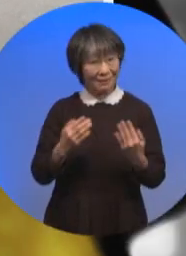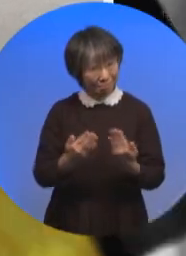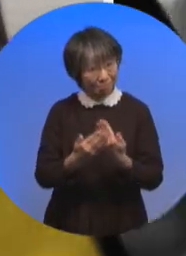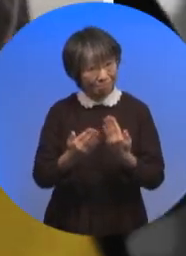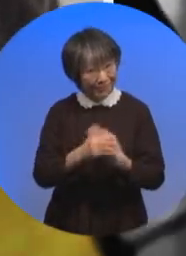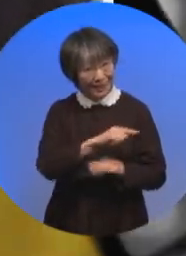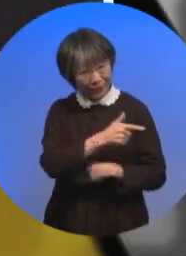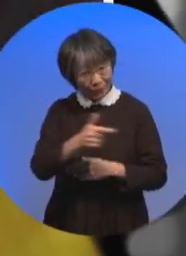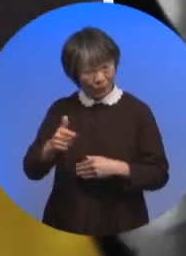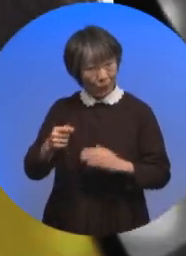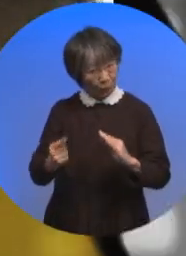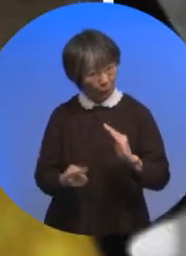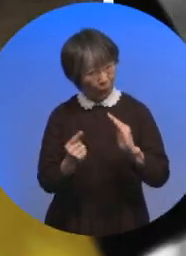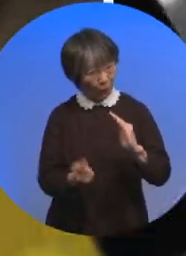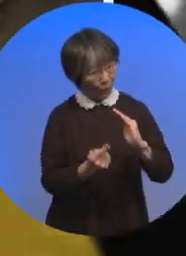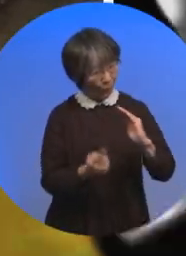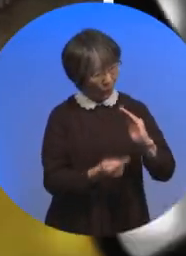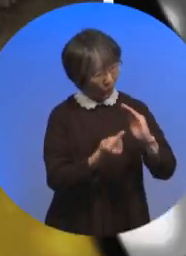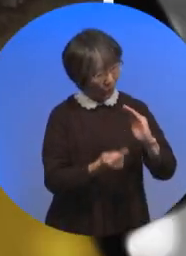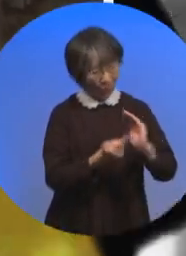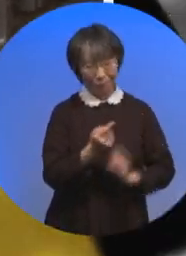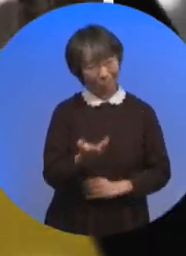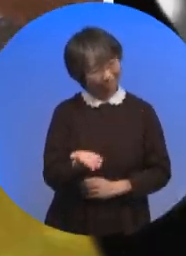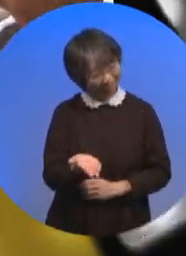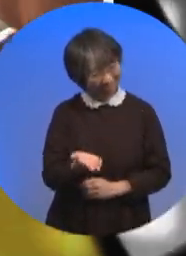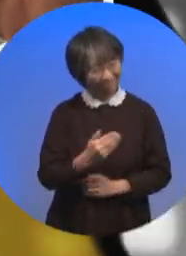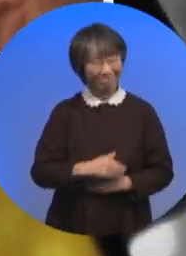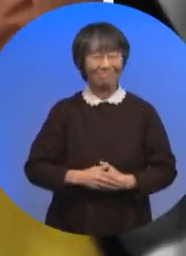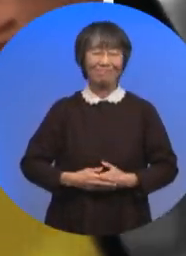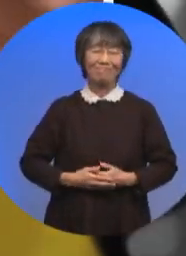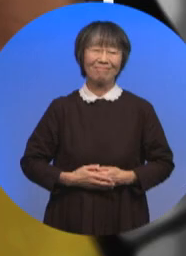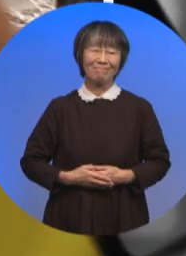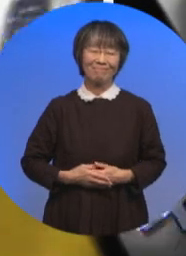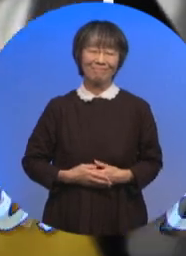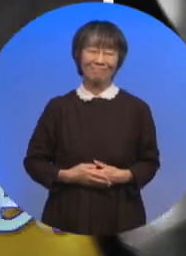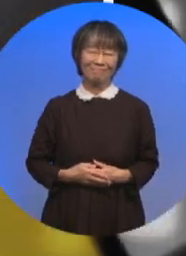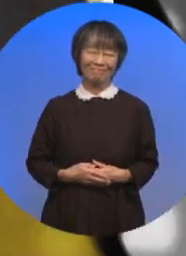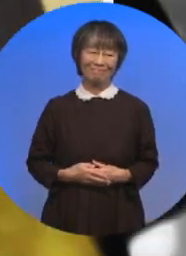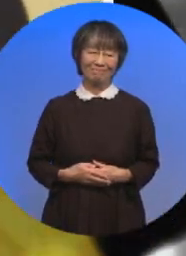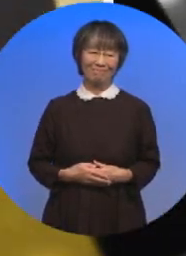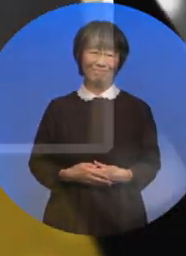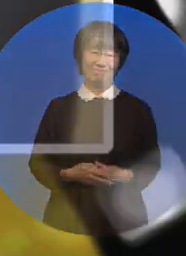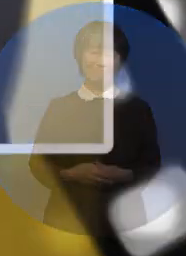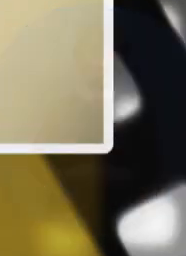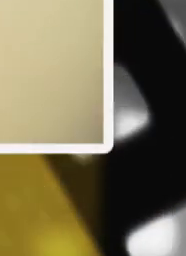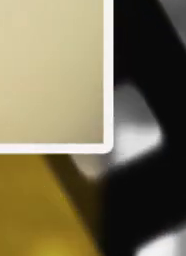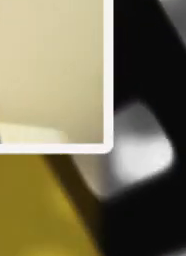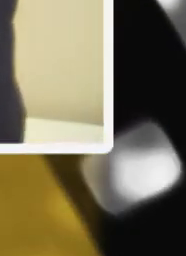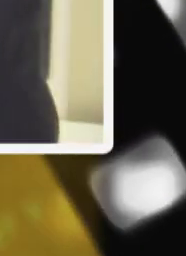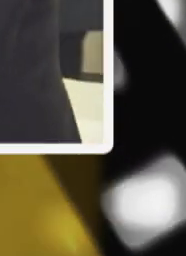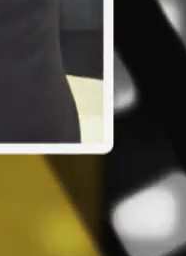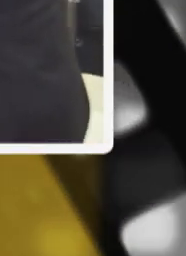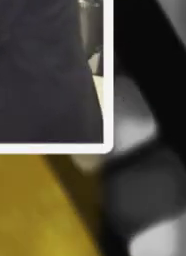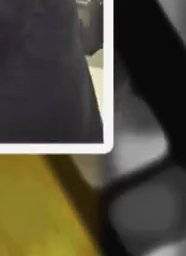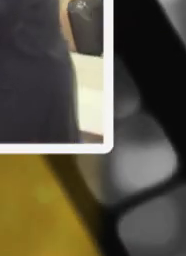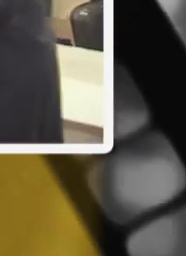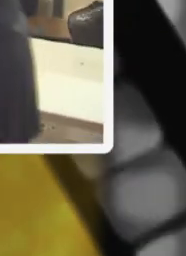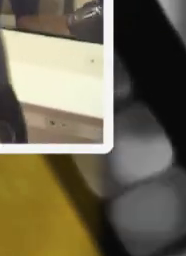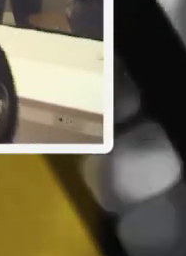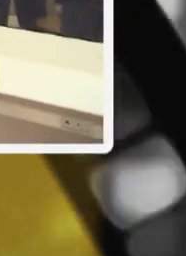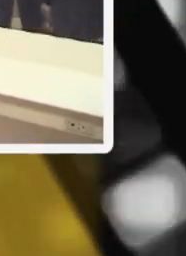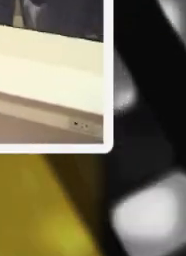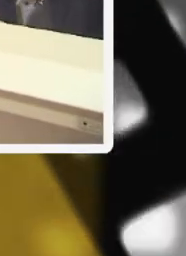で、あれこれハプニングも続出。後半にはあの世界的アーティストからスペシャルなメッセージ